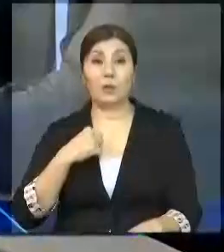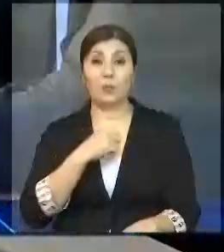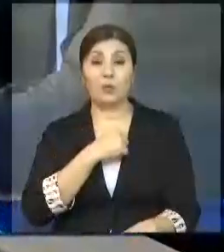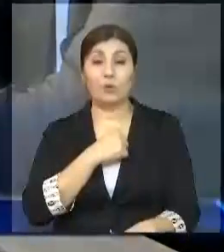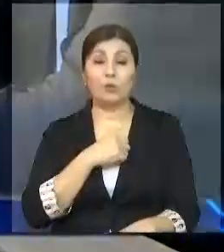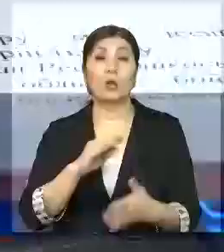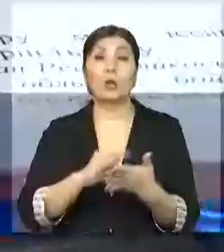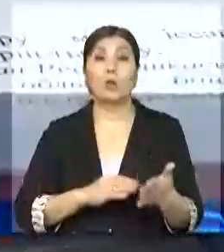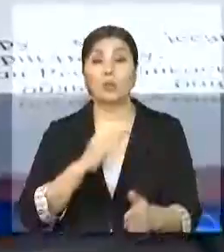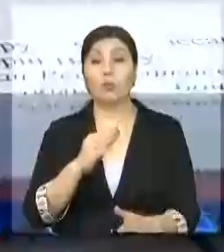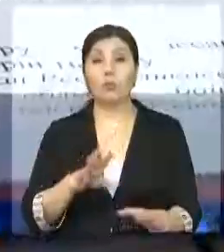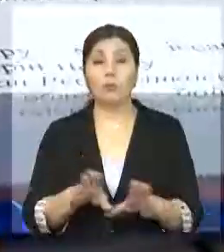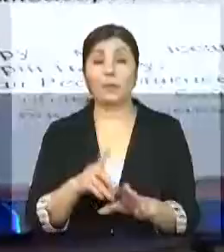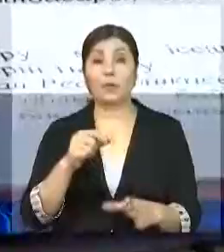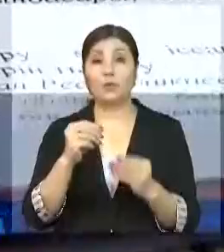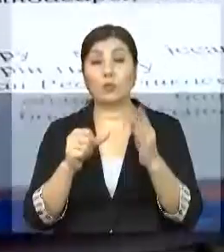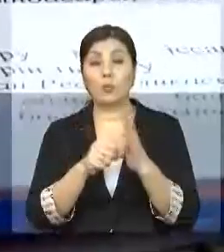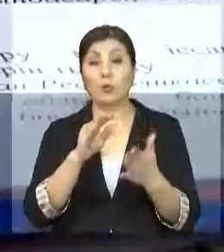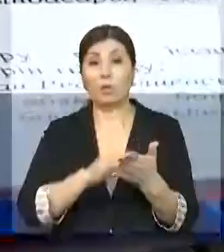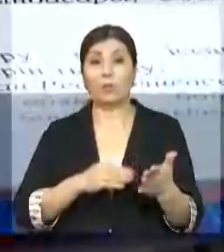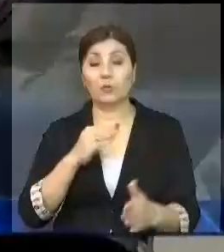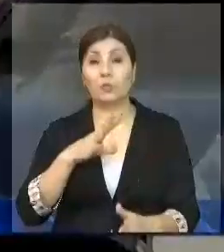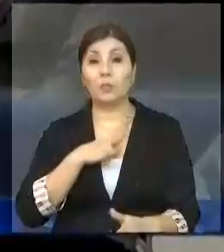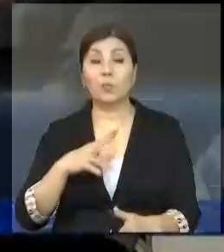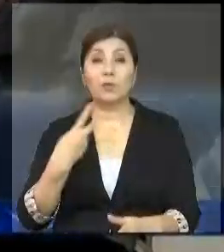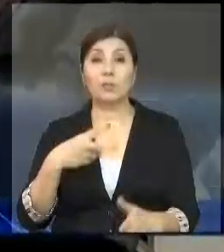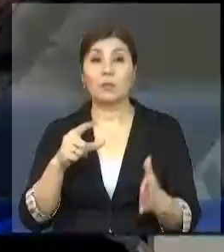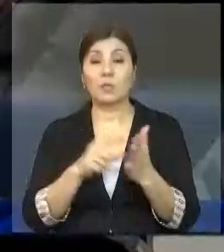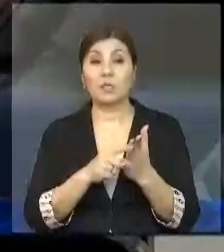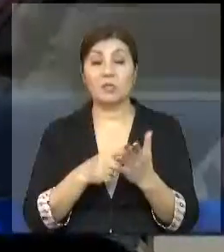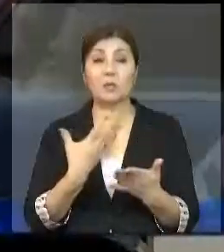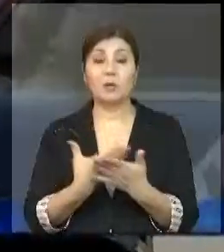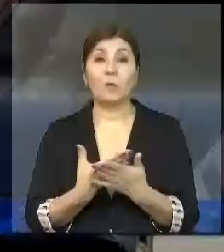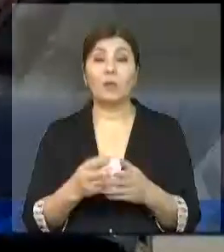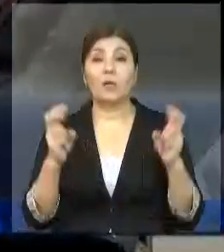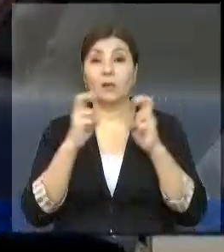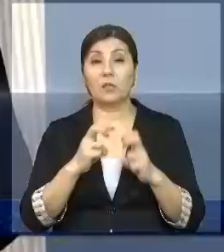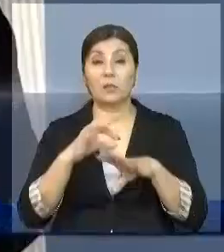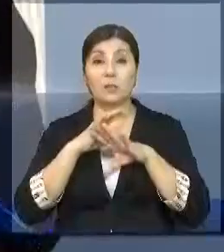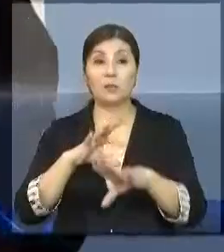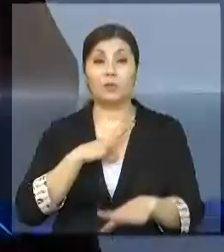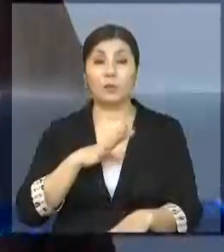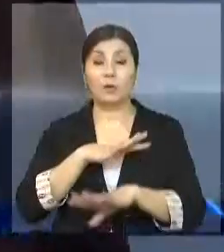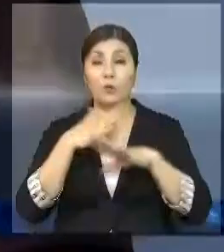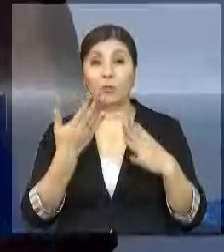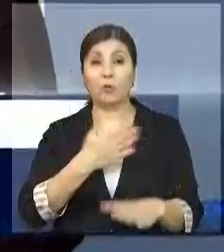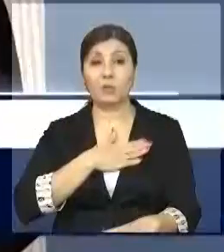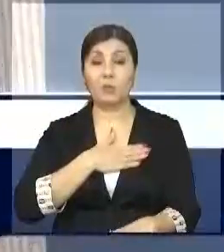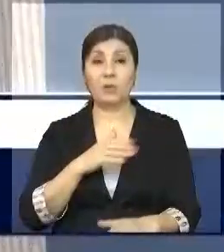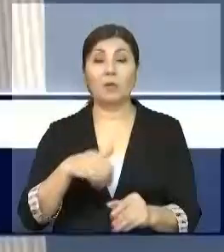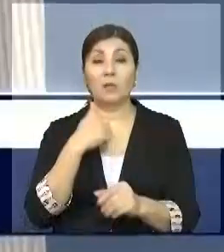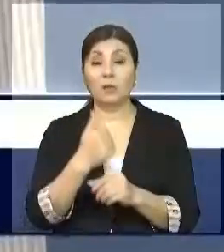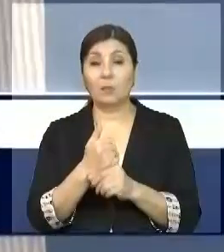де өтініш түсіреді. Биыл 116 өтініш түскен, оның 27-сі бойынша тексеру жүргізілді. Көбінесе бізде негізгі